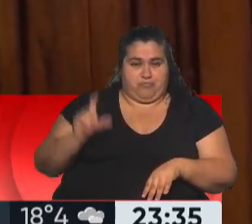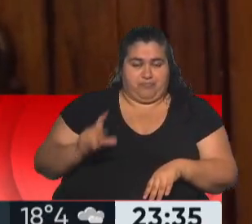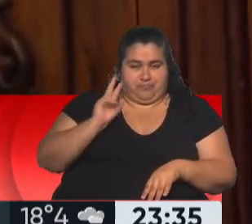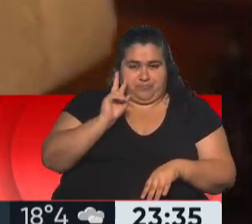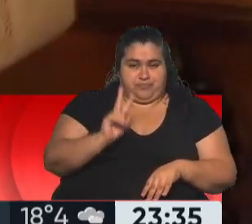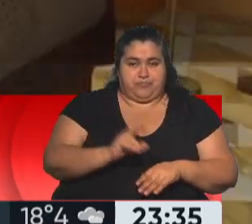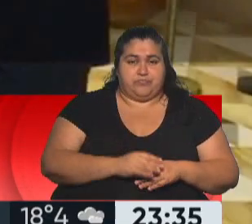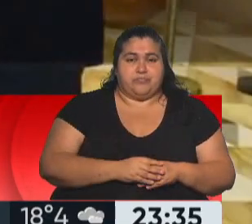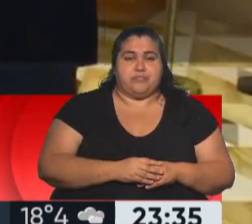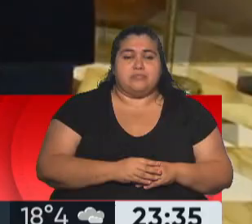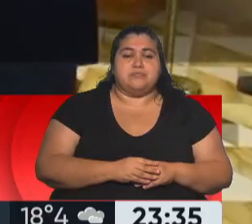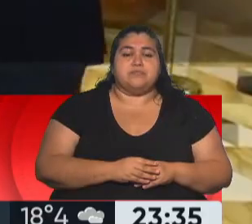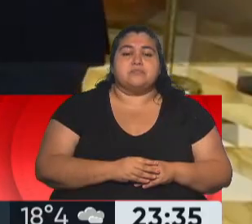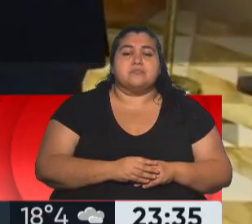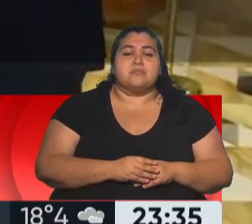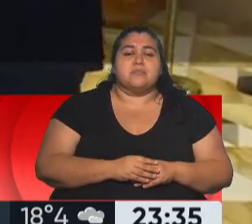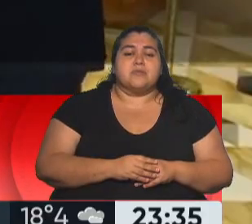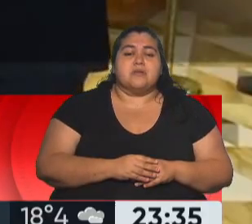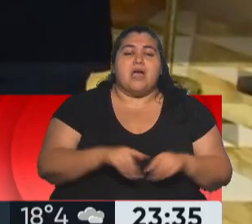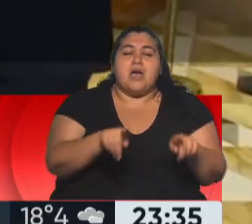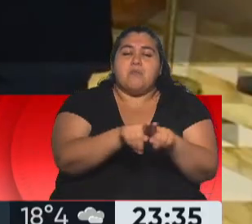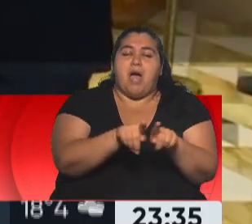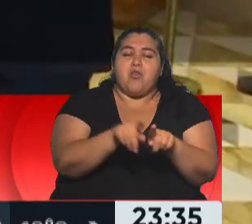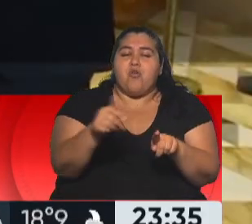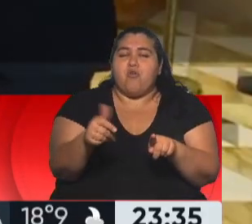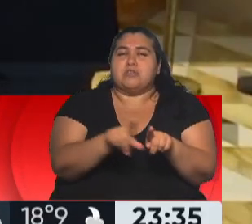Francisco. Carissimi fratelli e